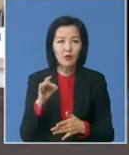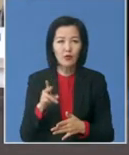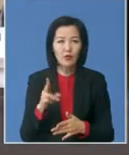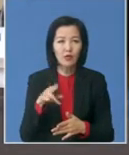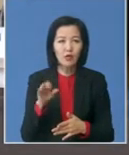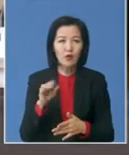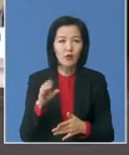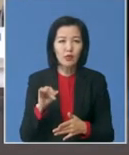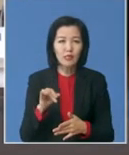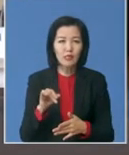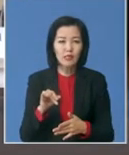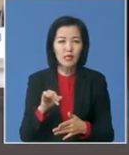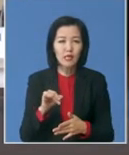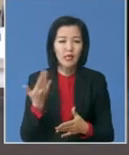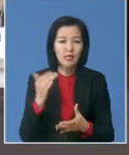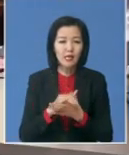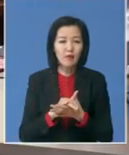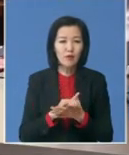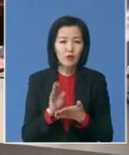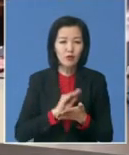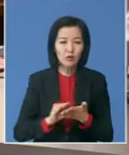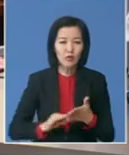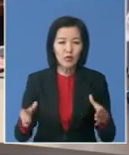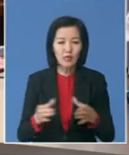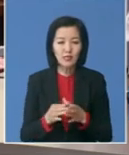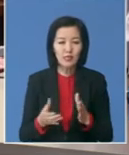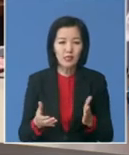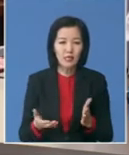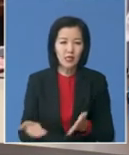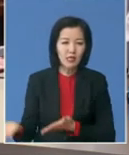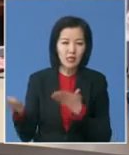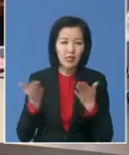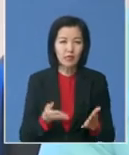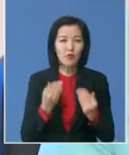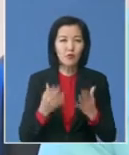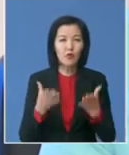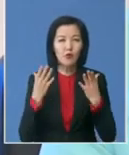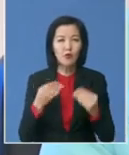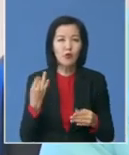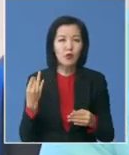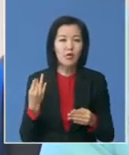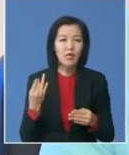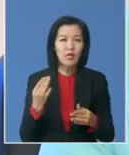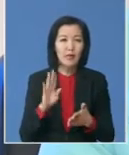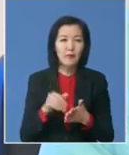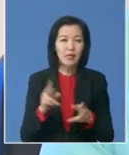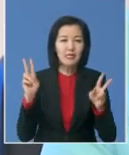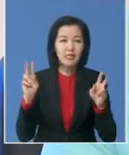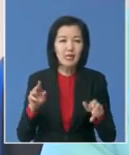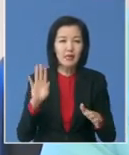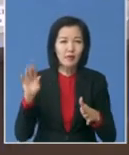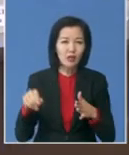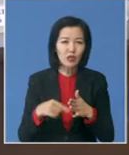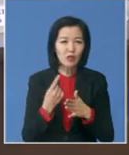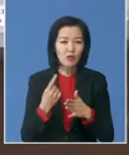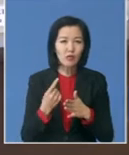Кәпқызы, Дәурен Бабамұратов сынды танымал журналистер де шақыртылған. Көпшілік бүгінгі күннің ең қызып тұрған тақырыбы жаңғыру жайында жан-жақты